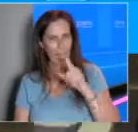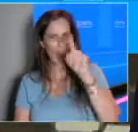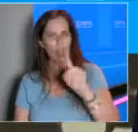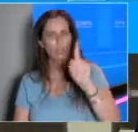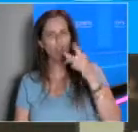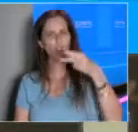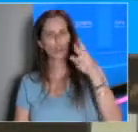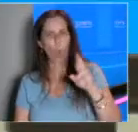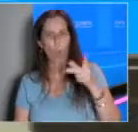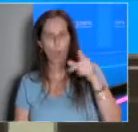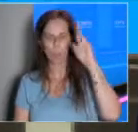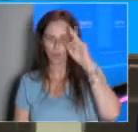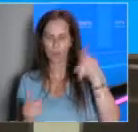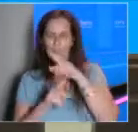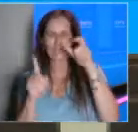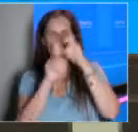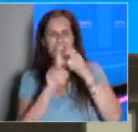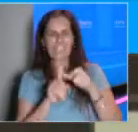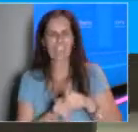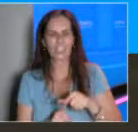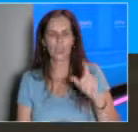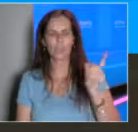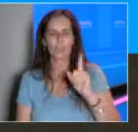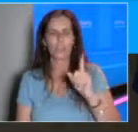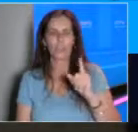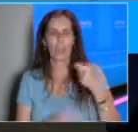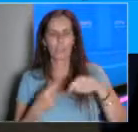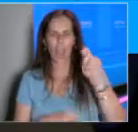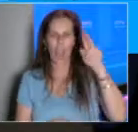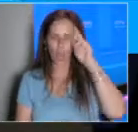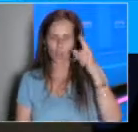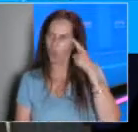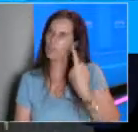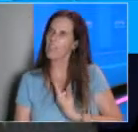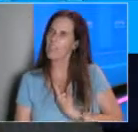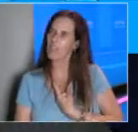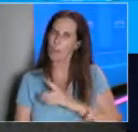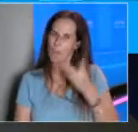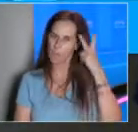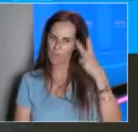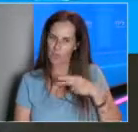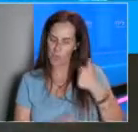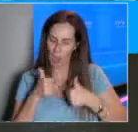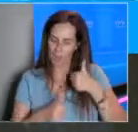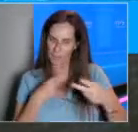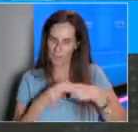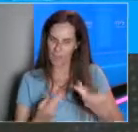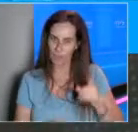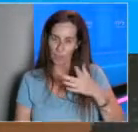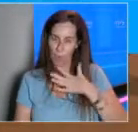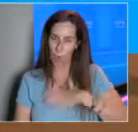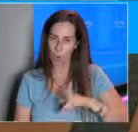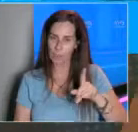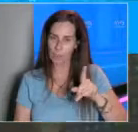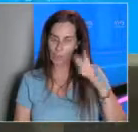זוהר, שמסיר את הסנקציות מכל סוררי הליכוד, אתה חושב לעצמך מה? הוא מבין שאולי הפריימריז באים, וגם הוא רוצה להיות